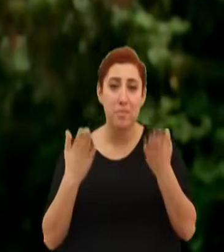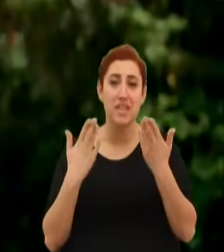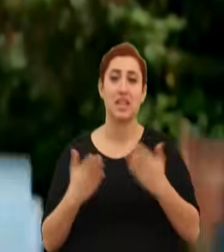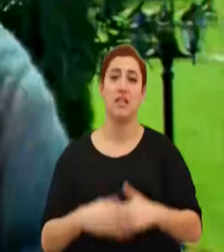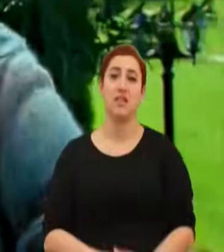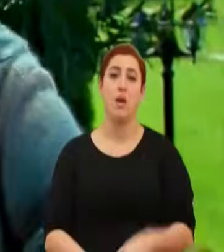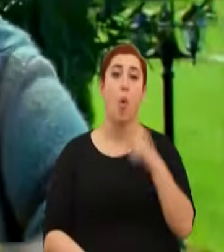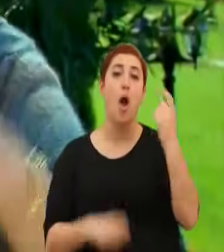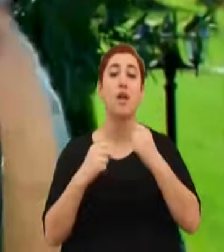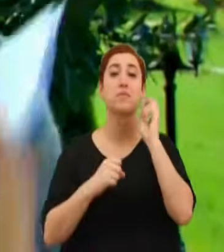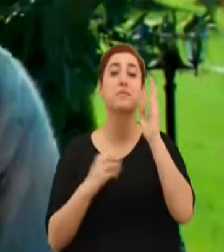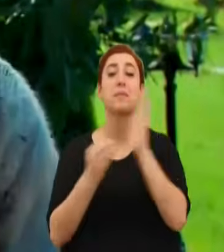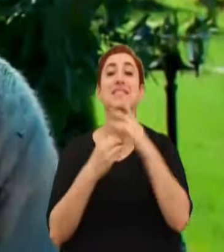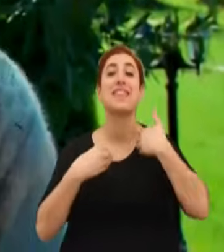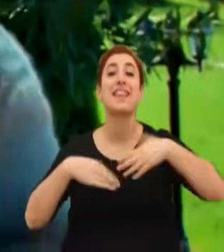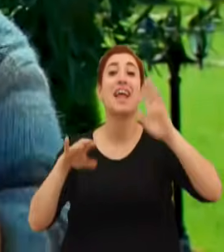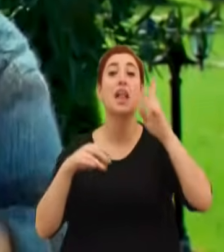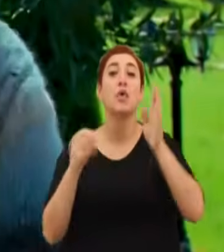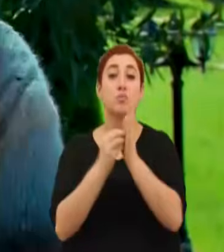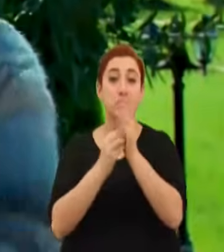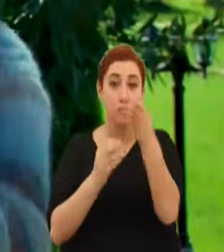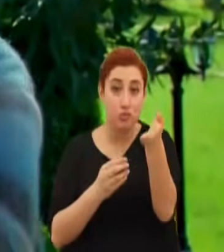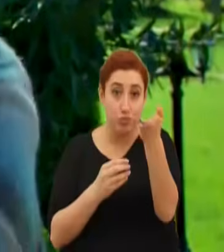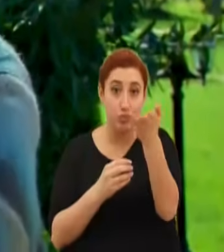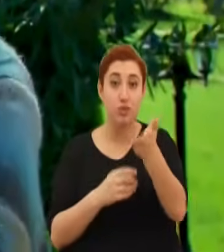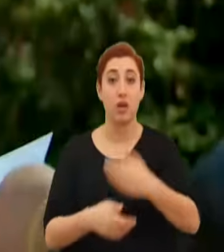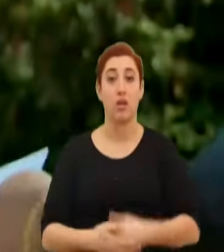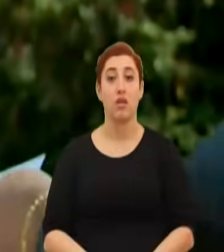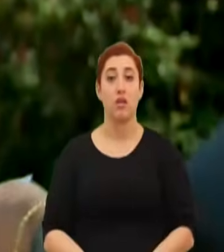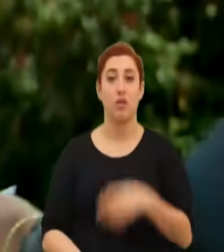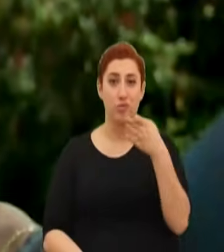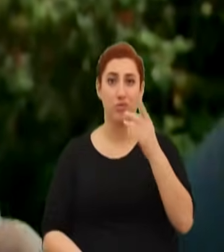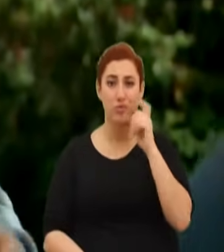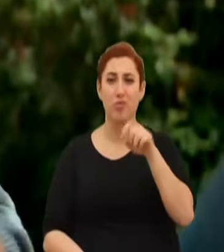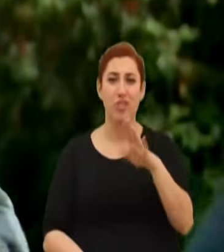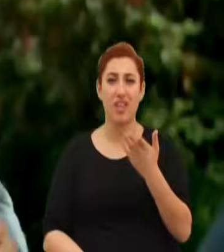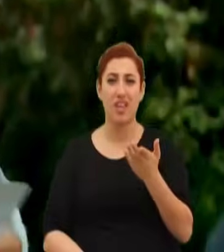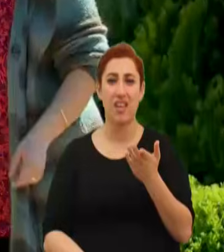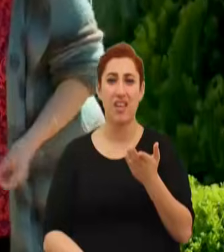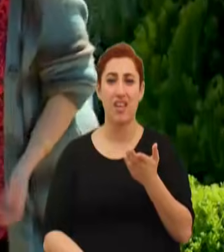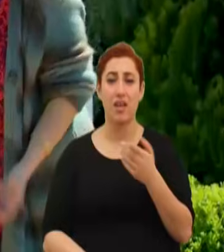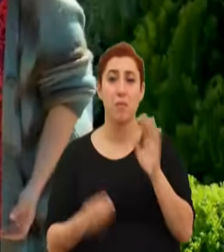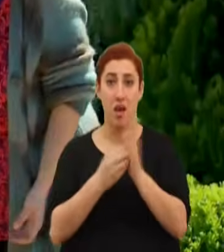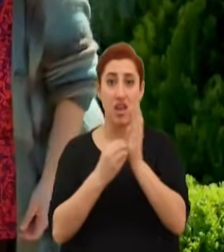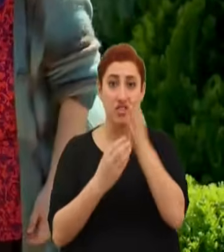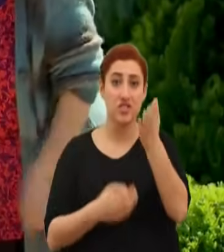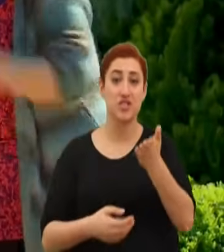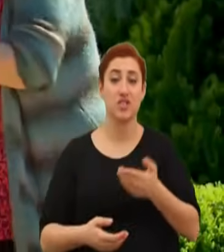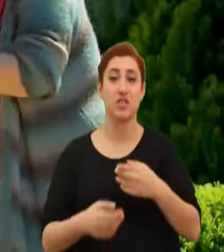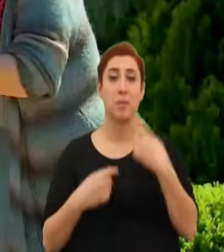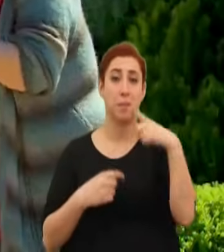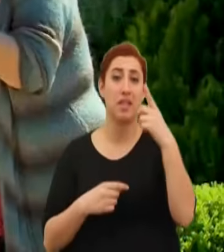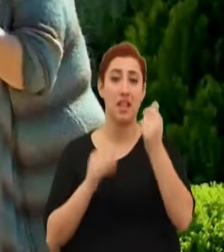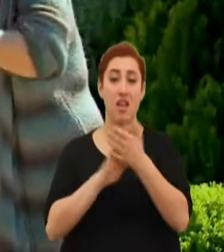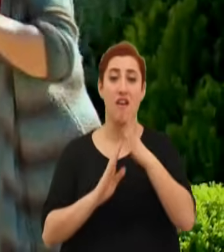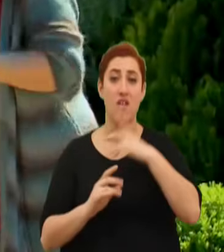ya? O araba senin bahşişin değildi Şükrü. Bu senin bahşişin bu. Bu mu? Bu ne ya? Bahşişin işte Şükrü.